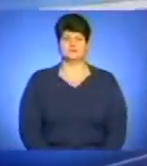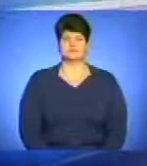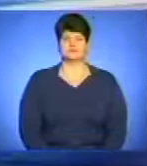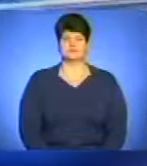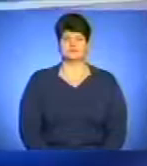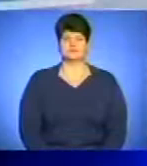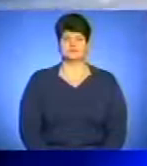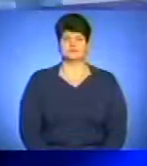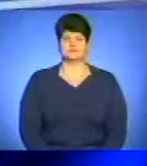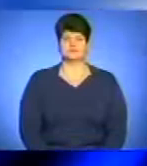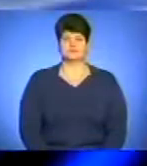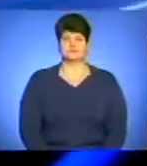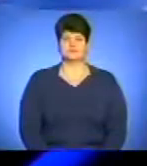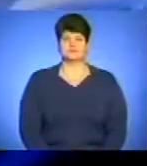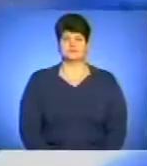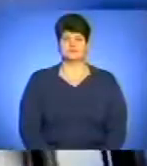Музика